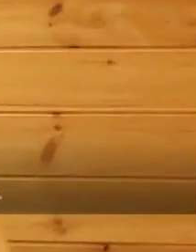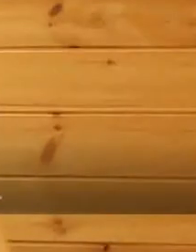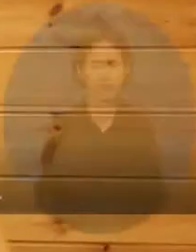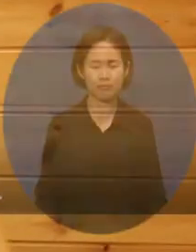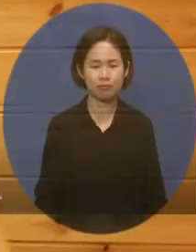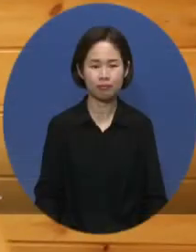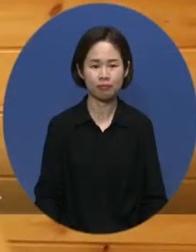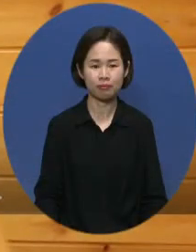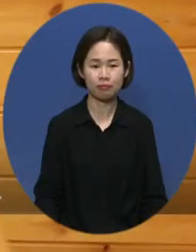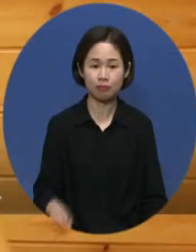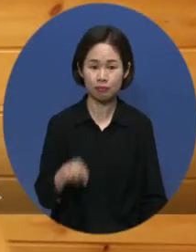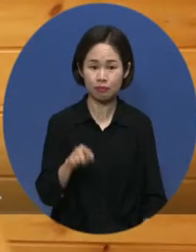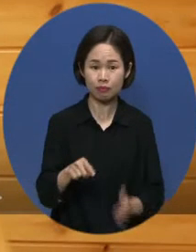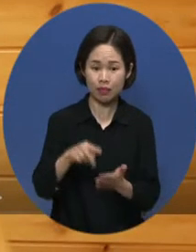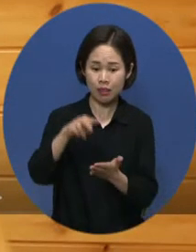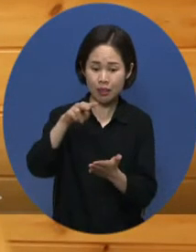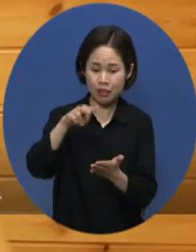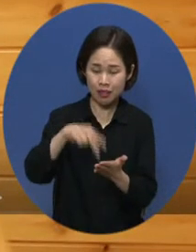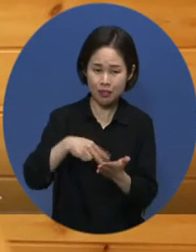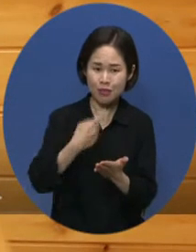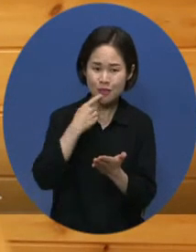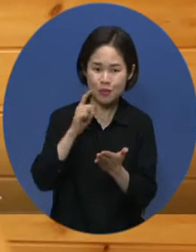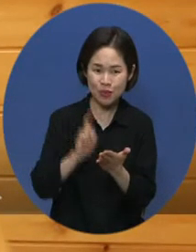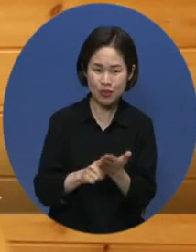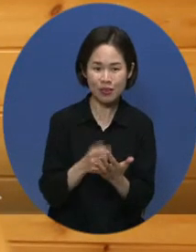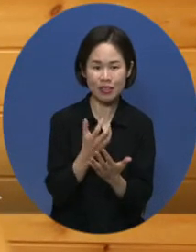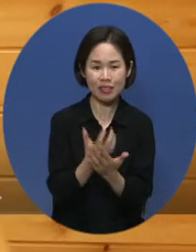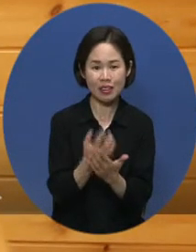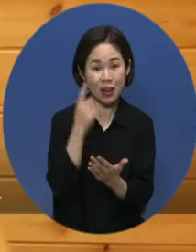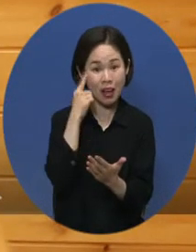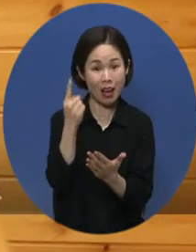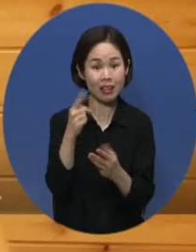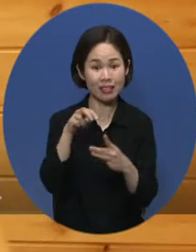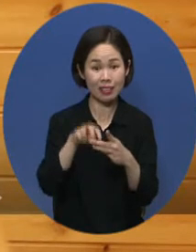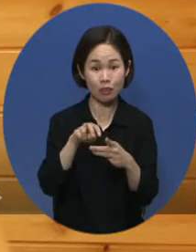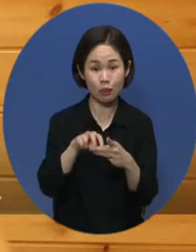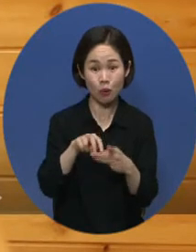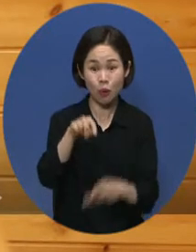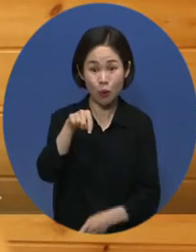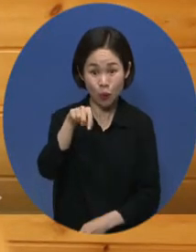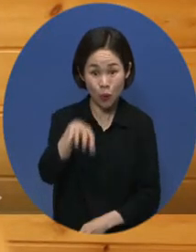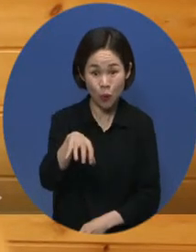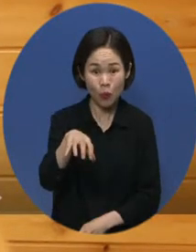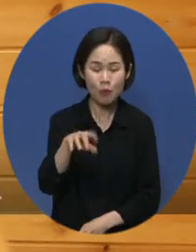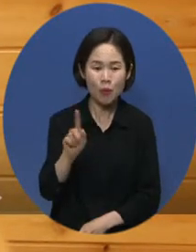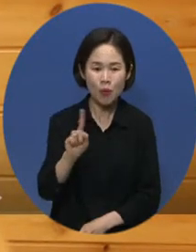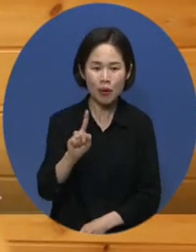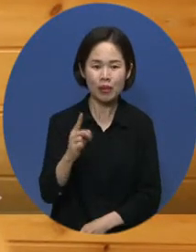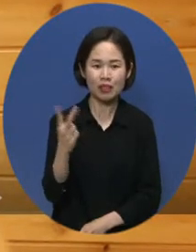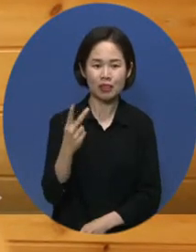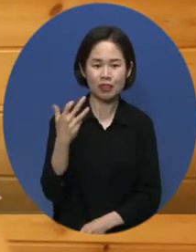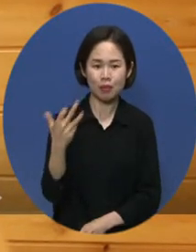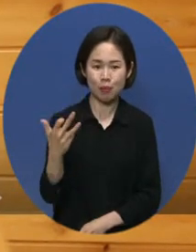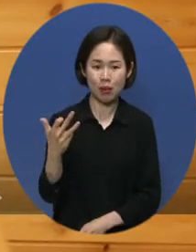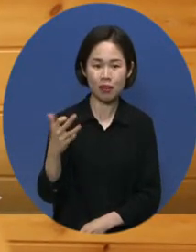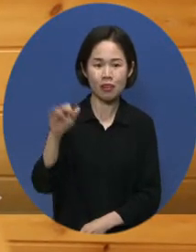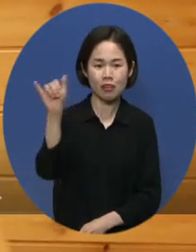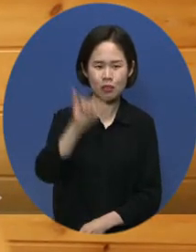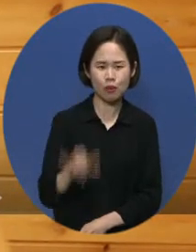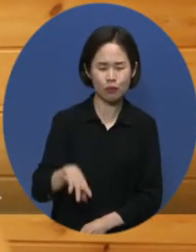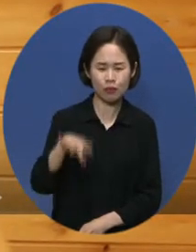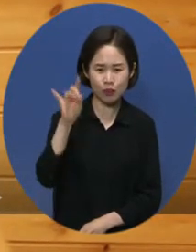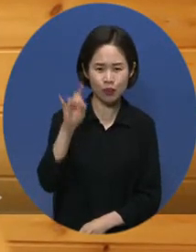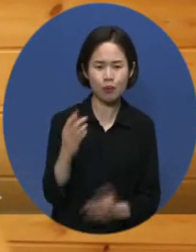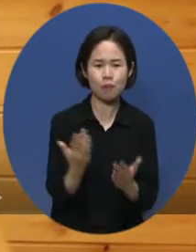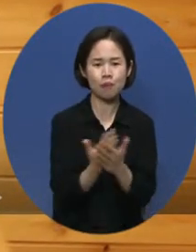읽기 쉬운 자료 개발 센터 알다는 어떤 곳인가요? 2018년도에 전국 최초로 발달장애인 권리보장 및